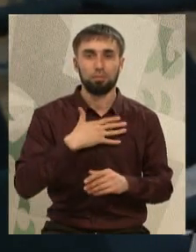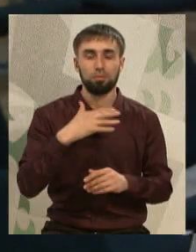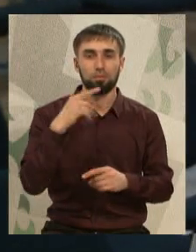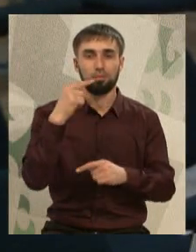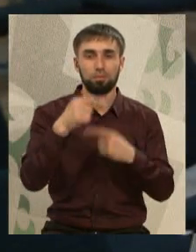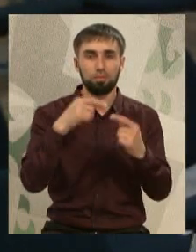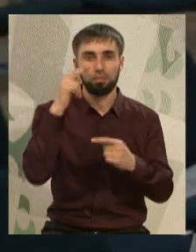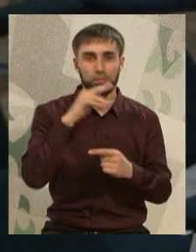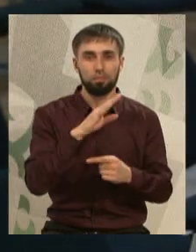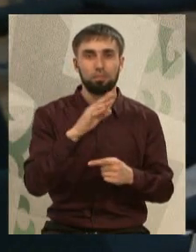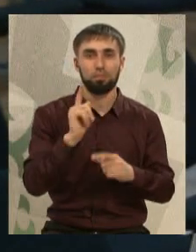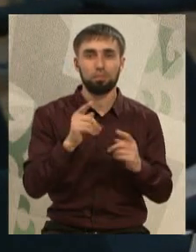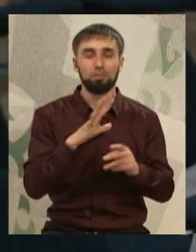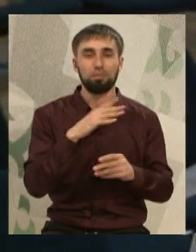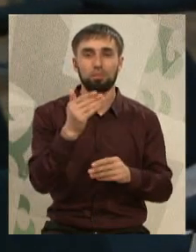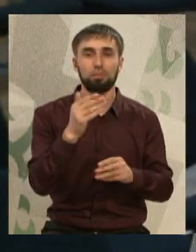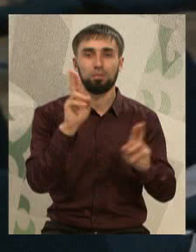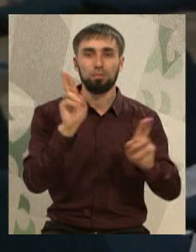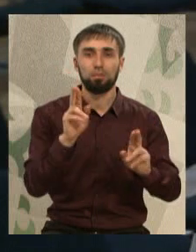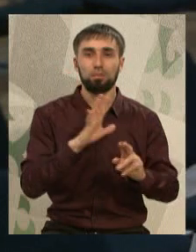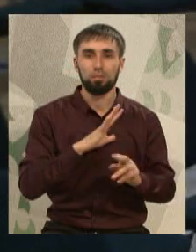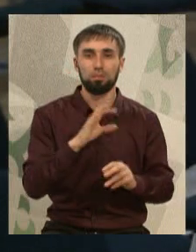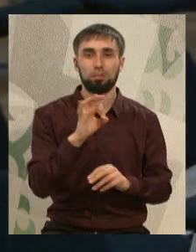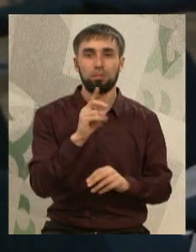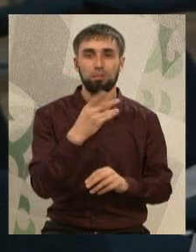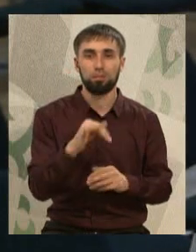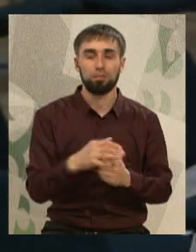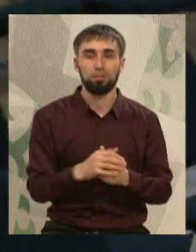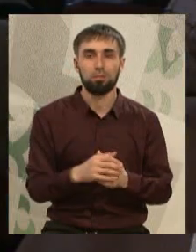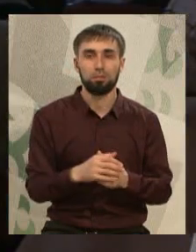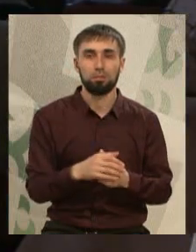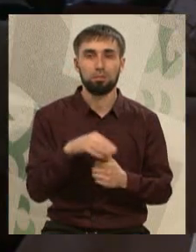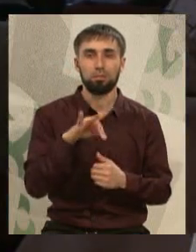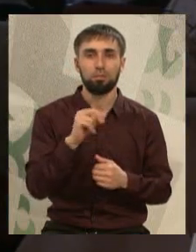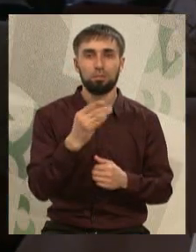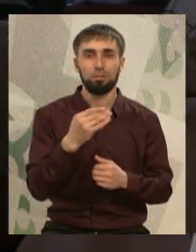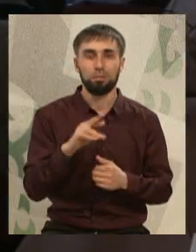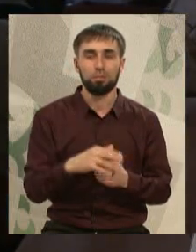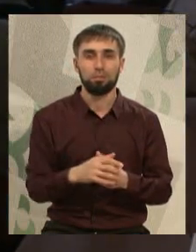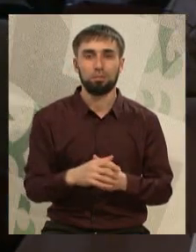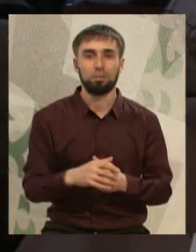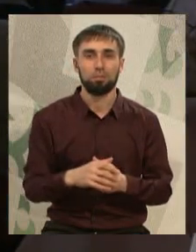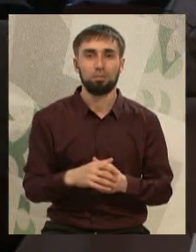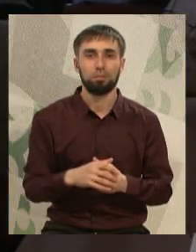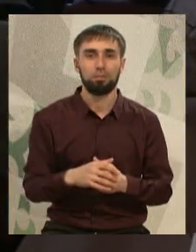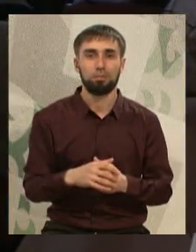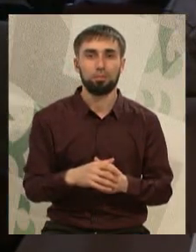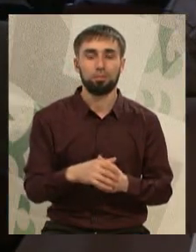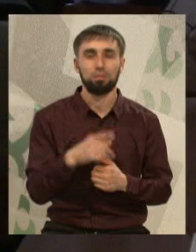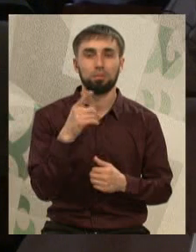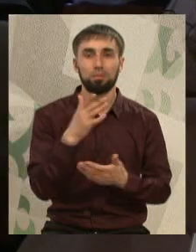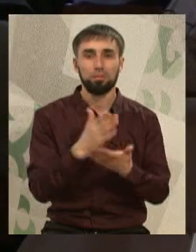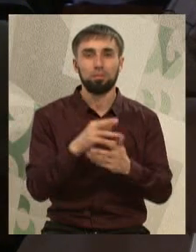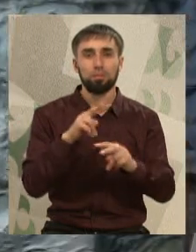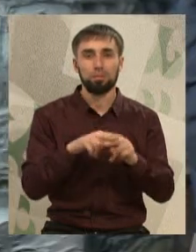прадеды соблюдали ингушские обычаи, традиции. Жизнь целого народа сквозь веху лет. Есть здесь